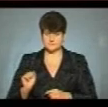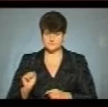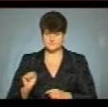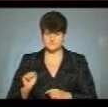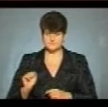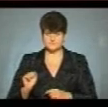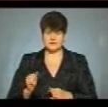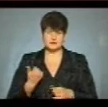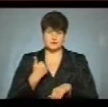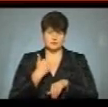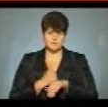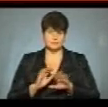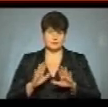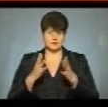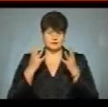про головні події дня.